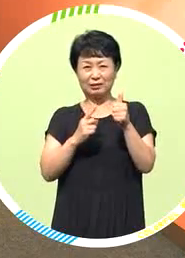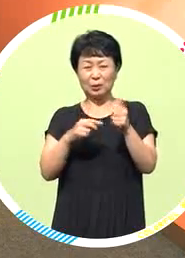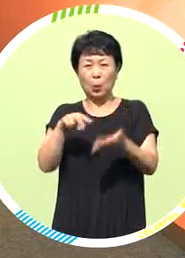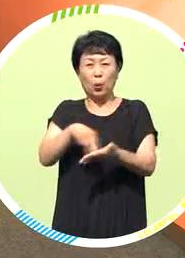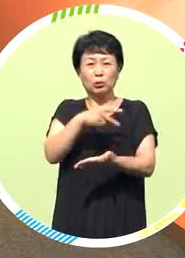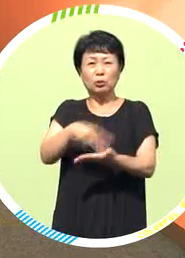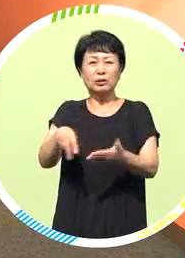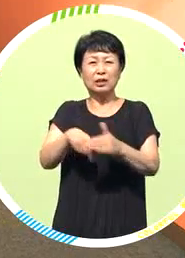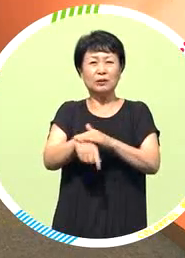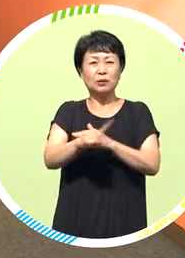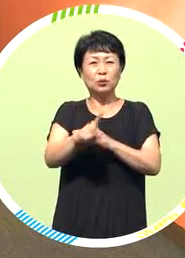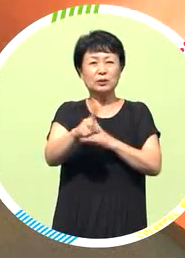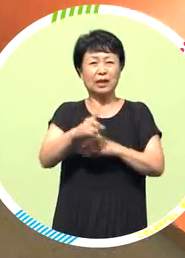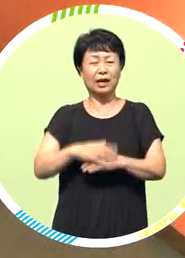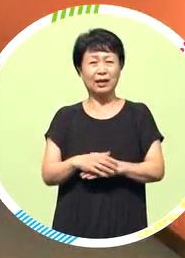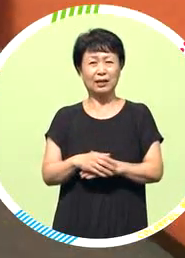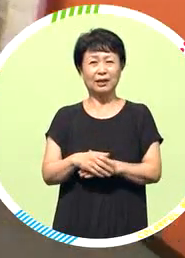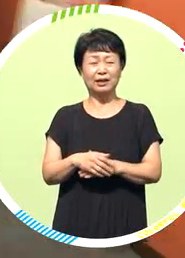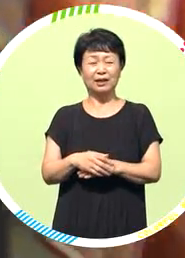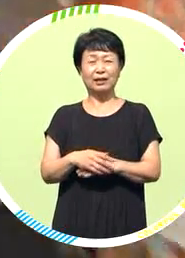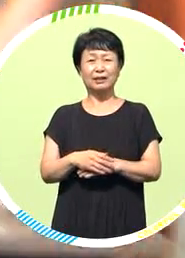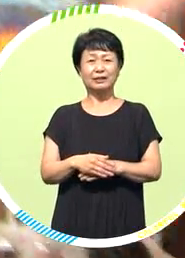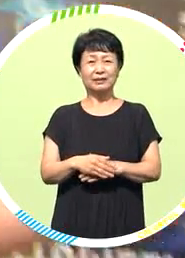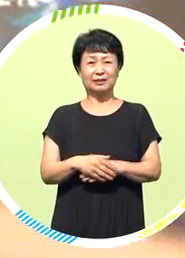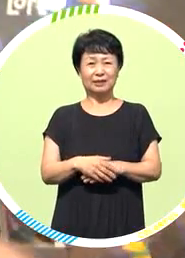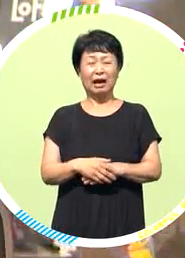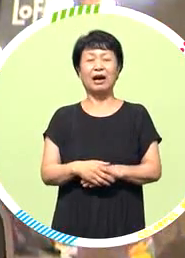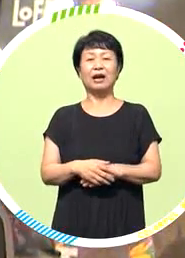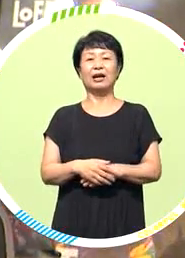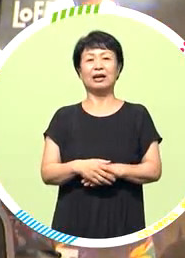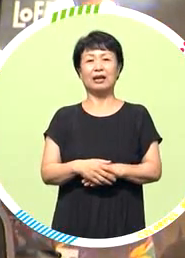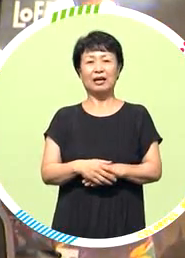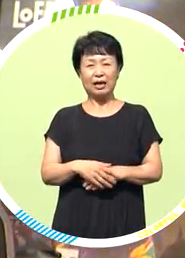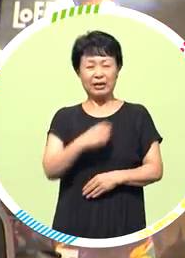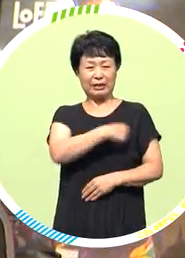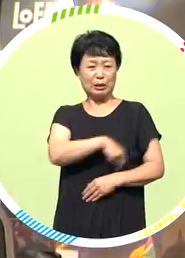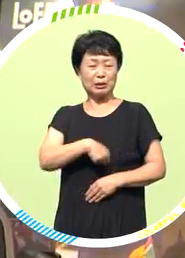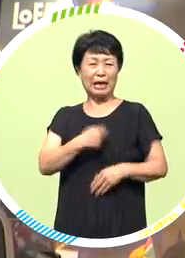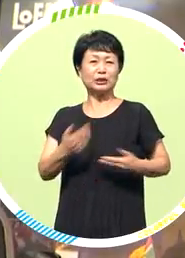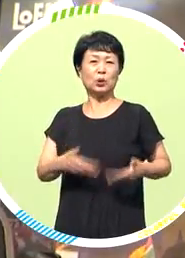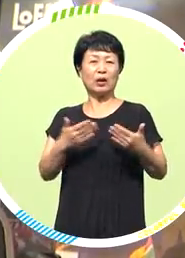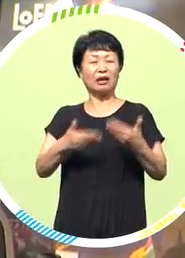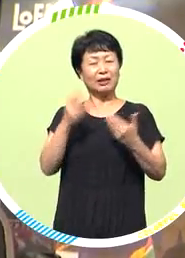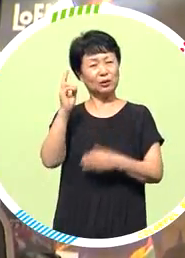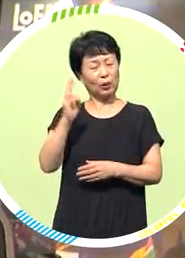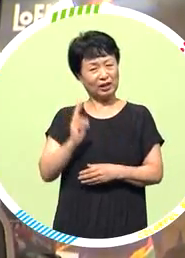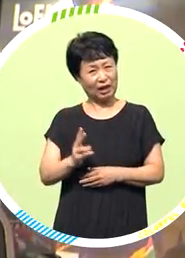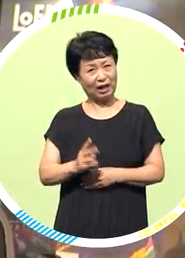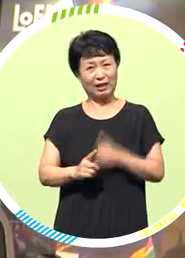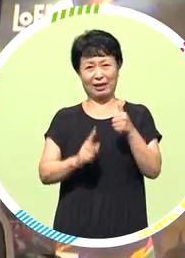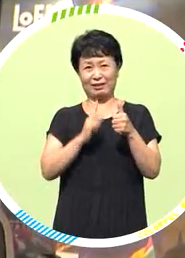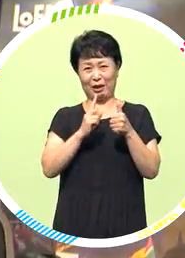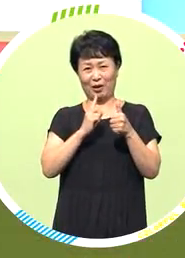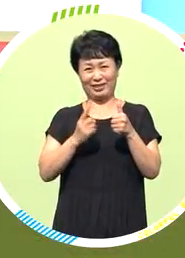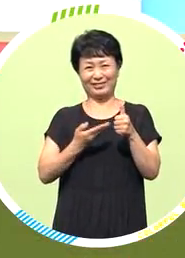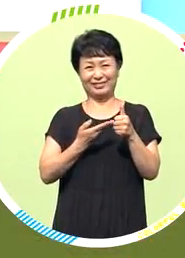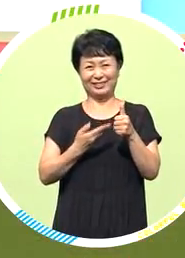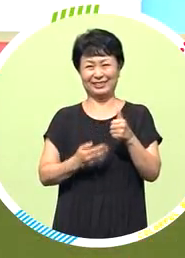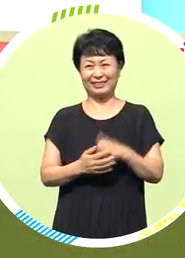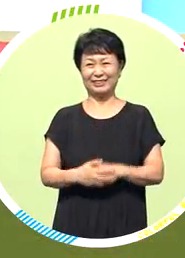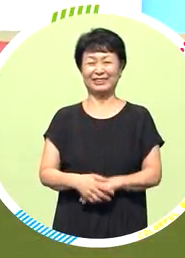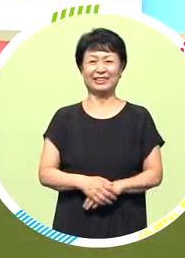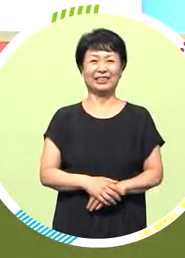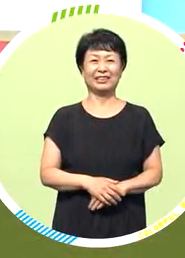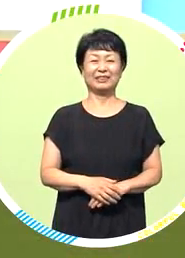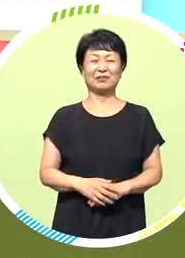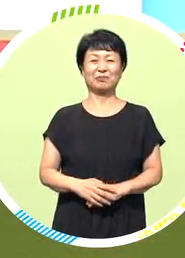いつでもどこでも必ず一回踊るんです。アンナちゃんは。 そうか、テンション上がったから。 そうそうそうそう、そういうことです。 また